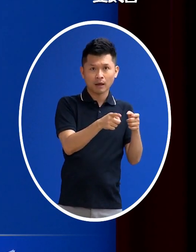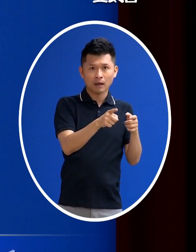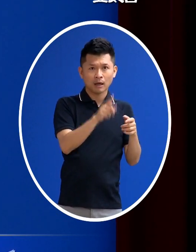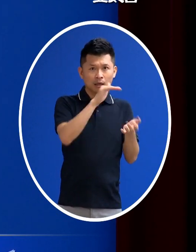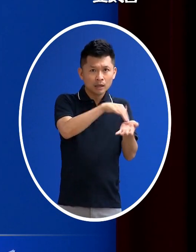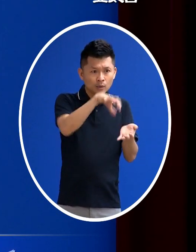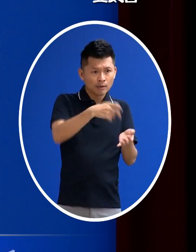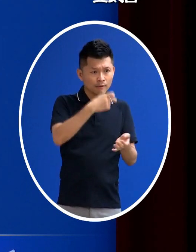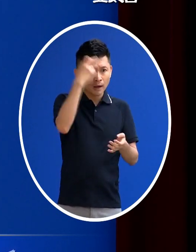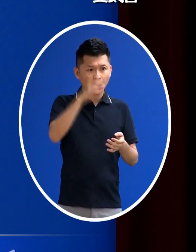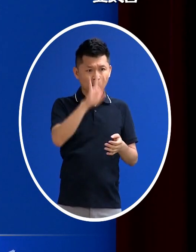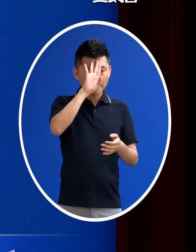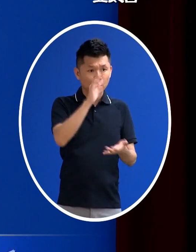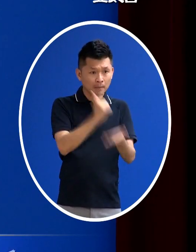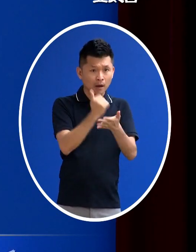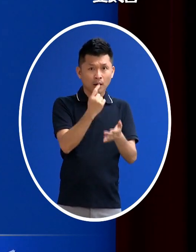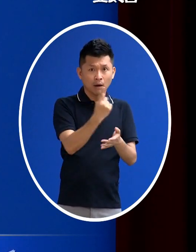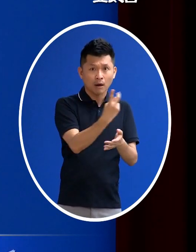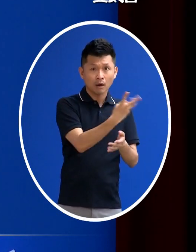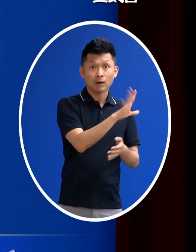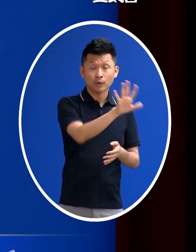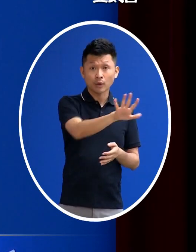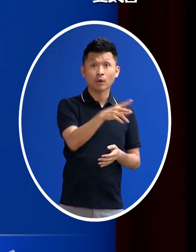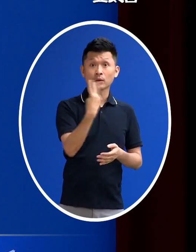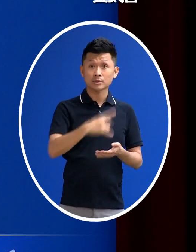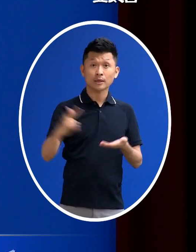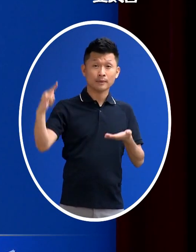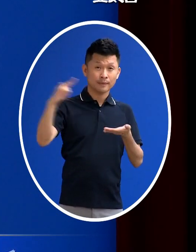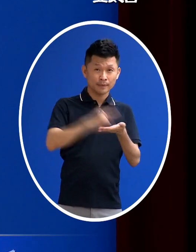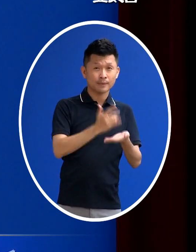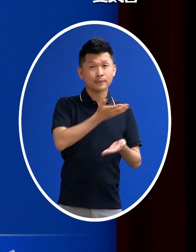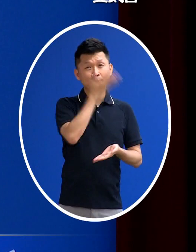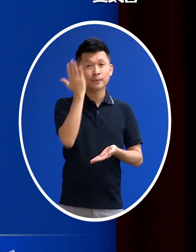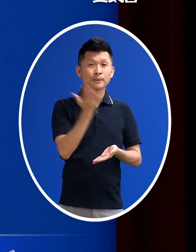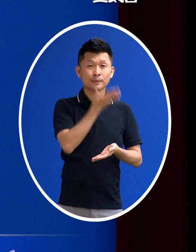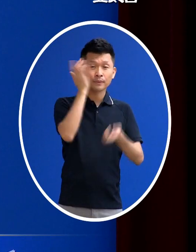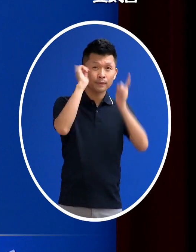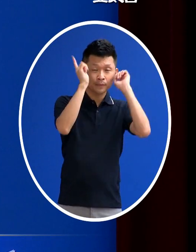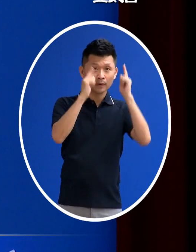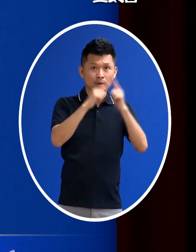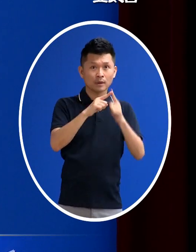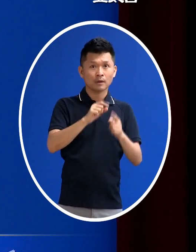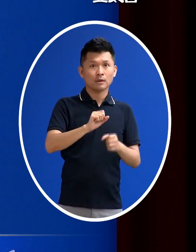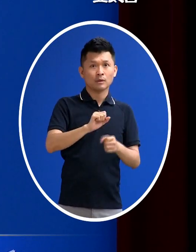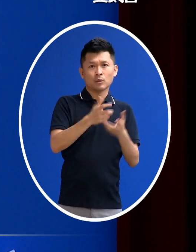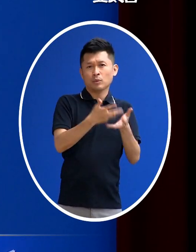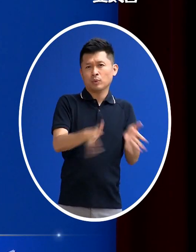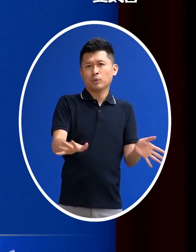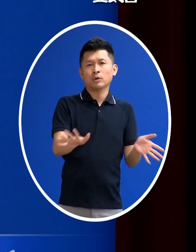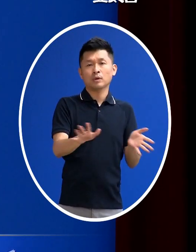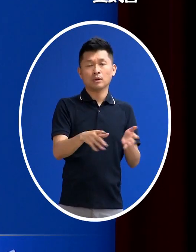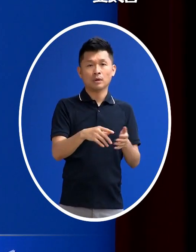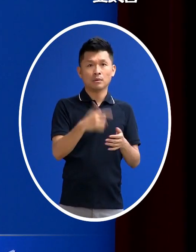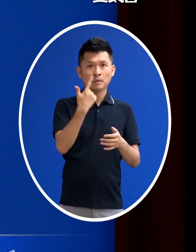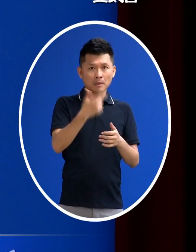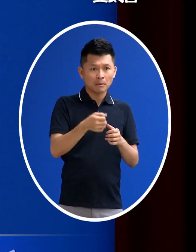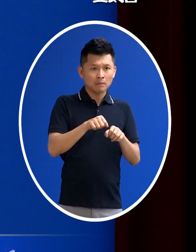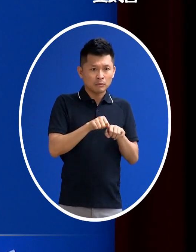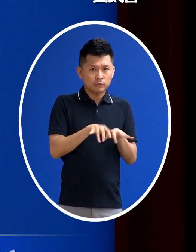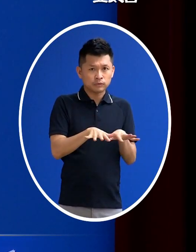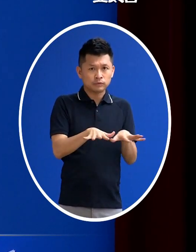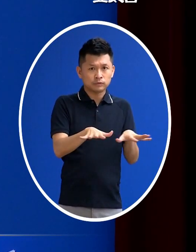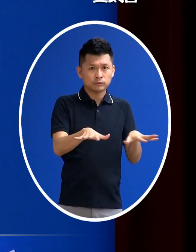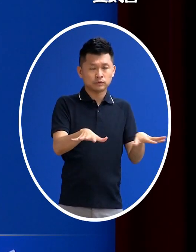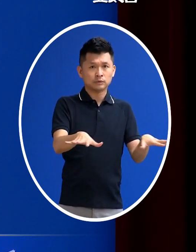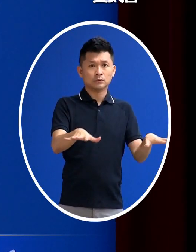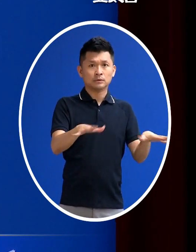当中发现，然后因为旅游的人数非常的多，所以后来就很快的扩散到全国大概至少14个以